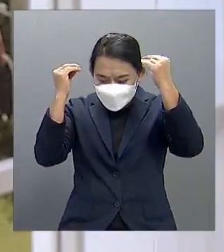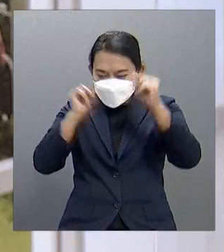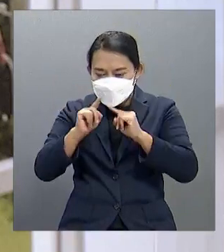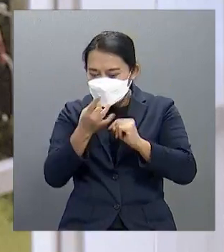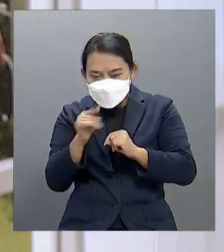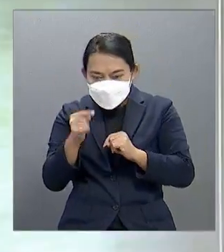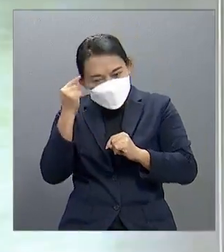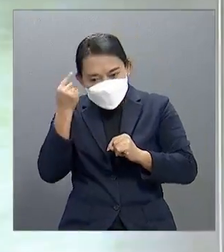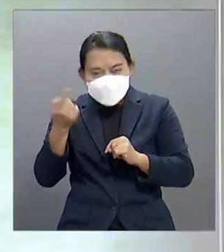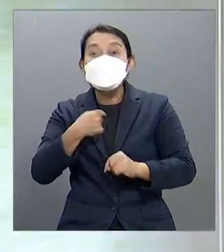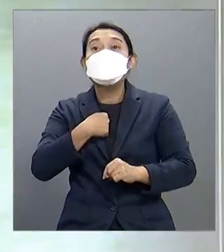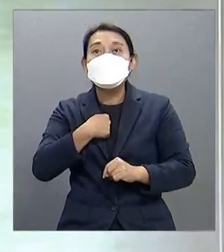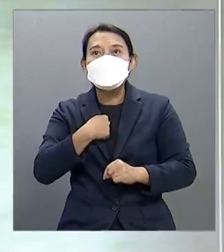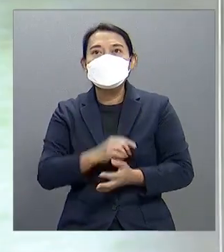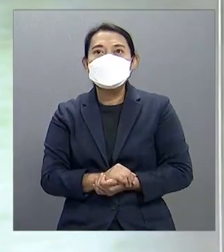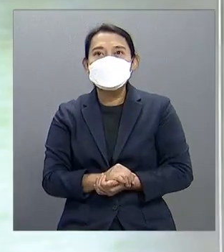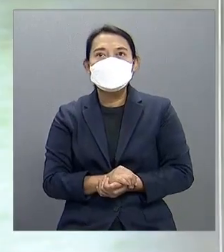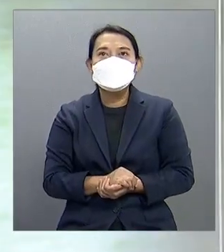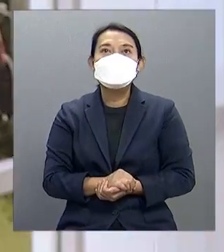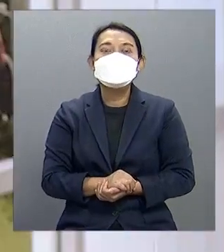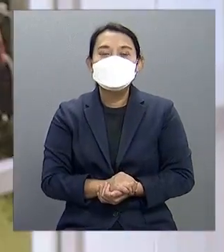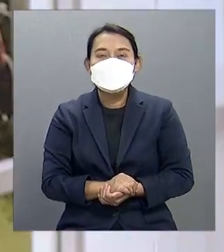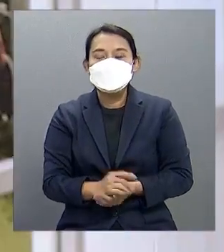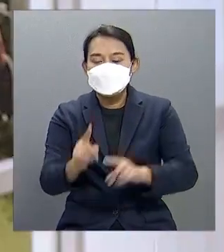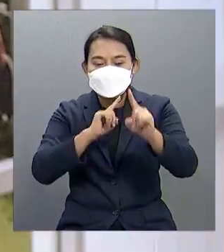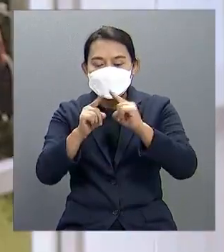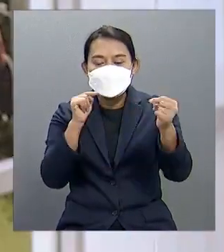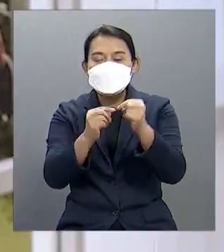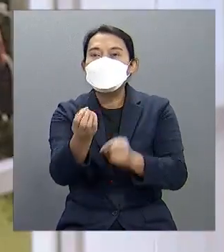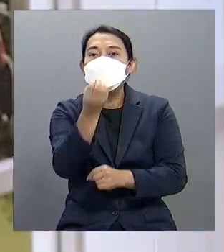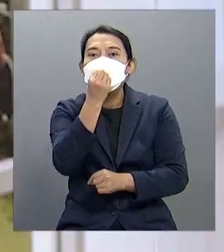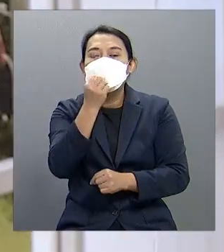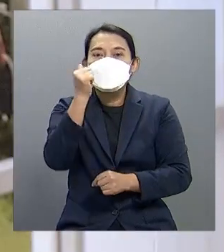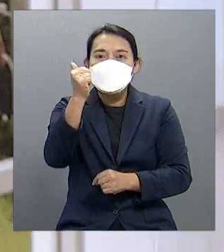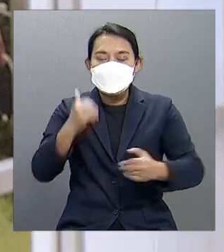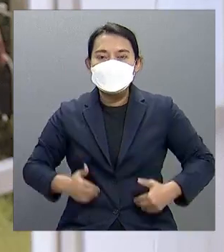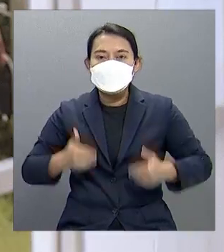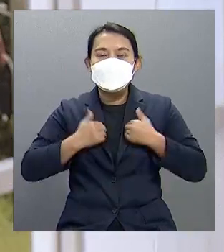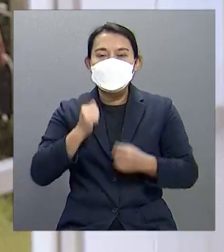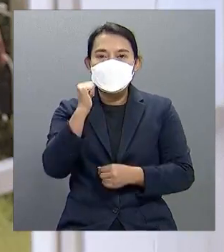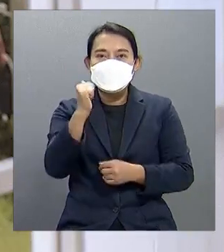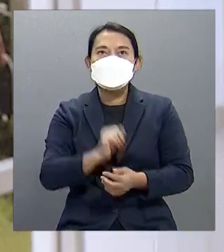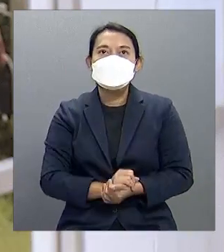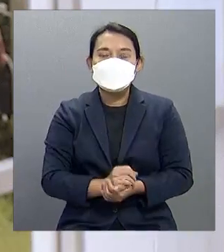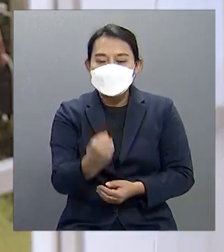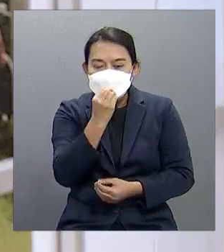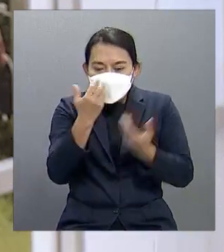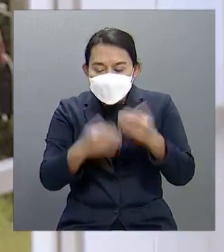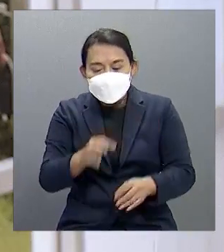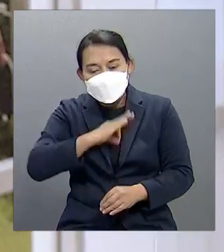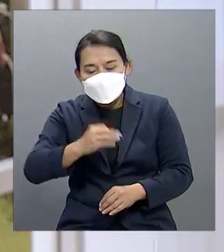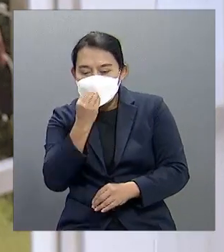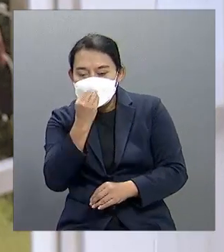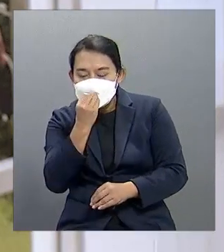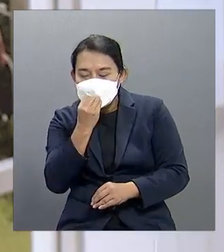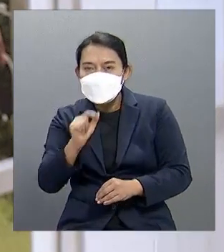เราพูดถึงกินละกันเมื่อกี้พี่เป้บอกกินดีอยู่ดีใช่ไหมครับแต่กินทั้งทีก็ต้องกินให้สะใจคุณผู้ชมถามทั้งสองท่านและคุณผู้ช